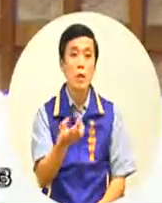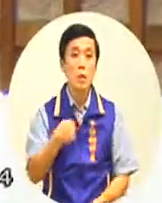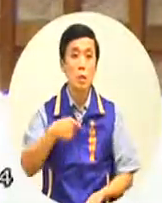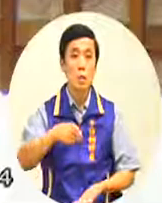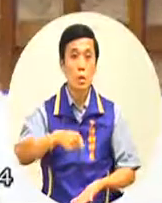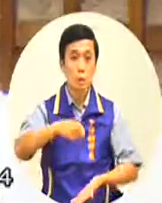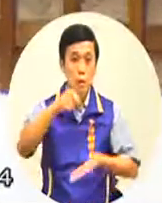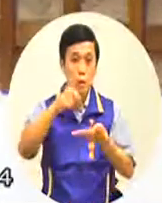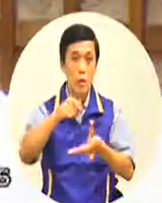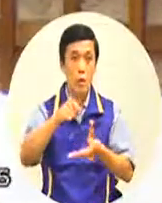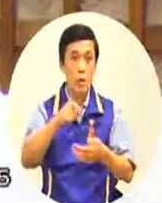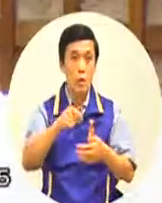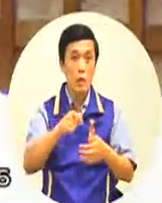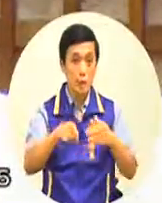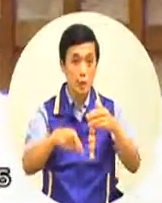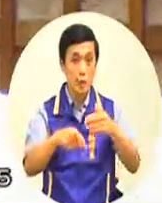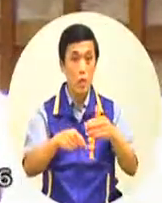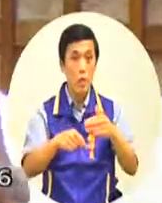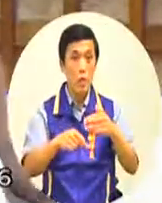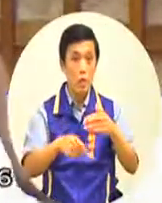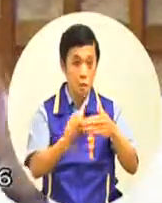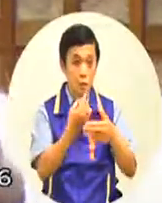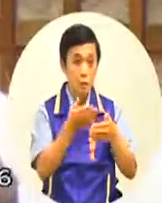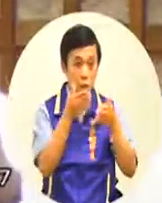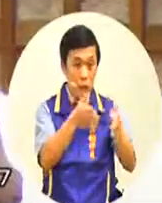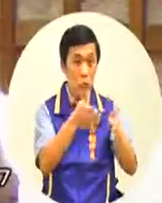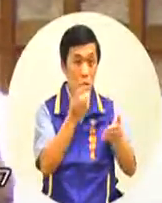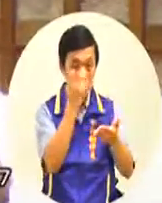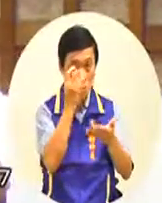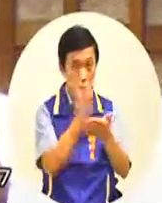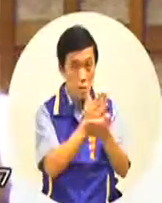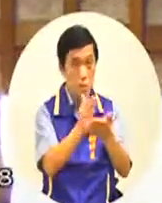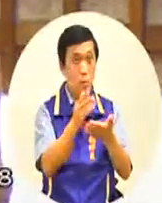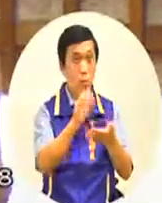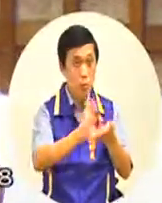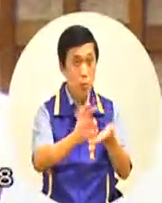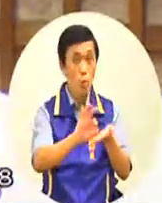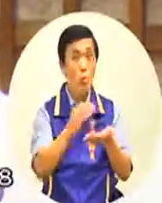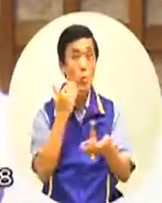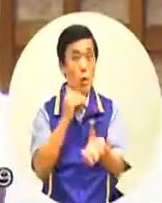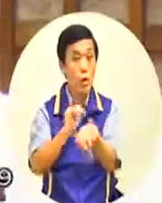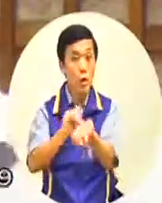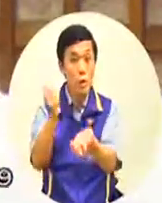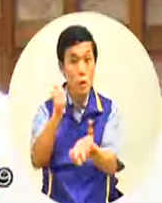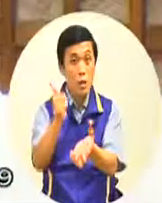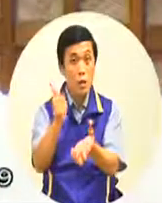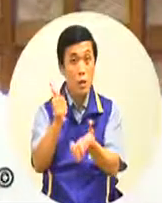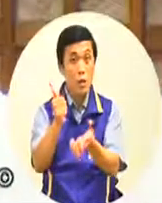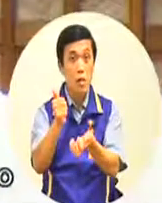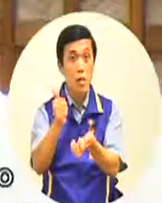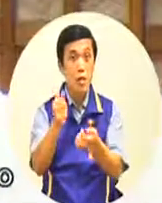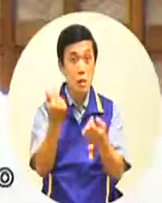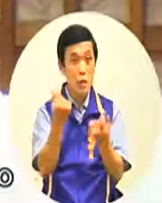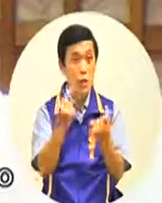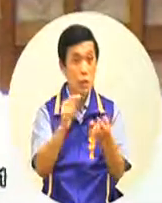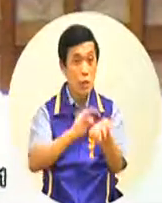仅供评鉴，就是这两项啊。这医生有专业的人才能使用的，